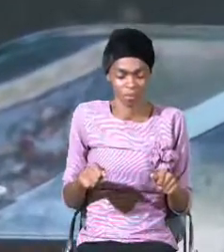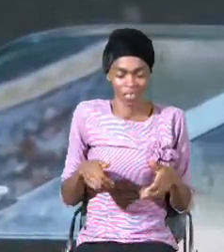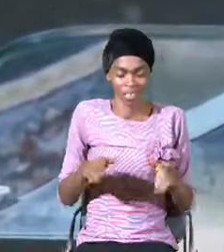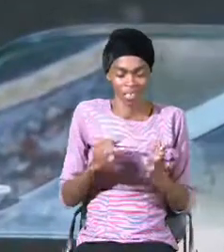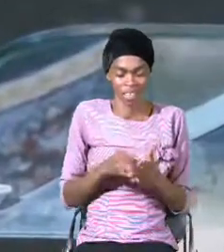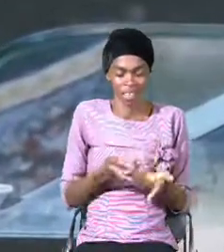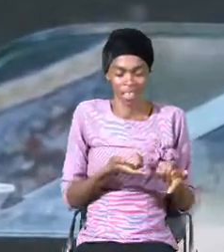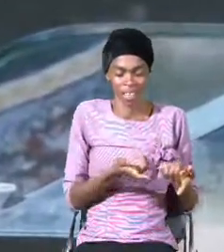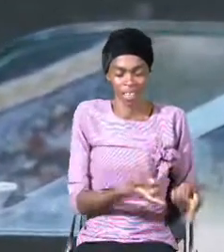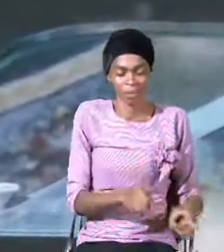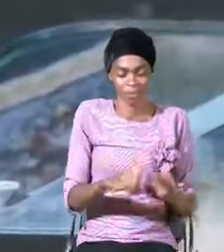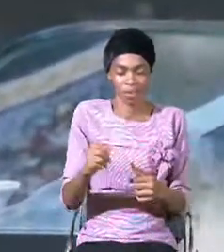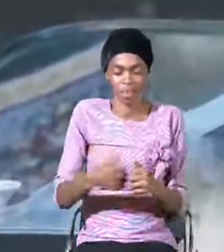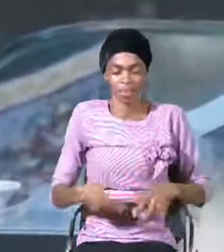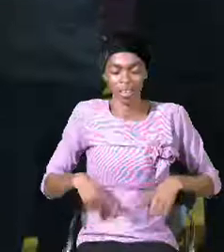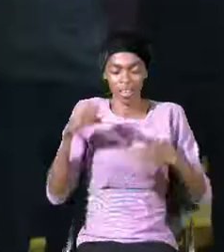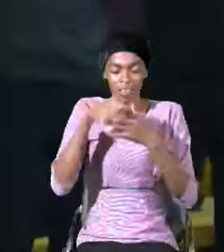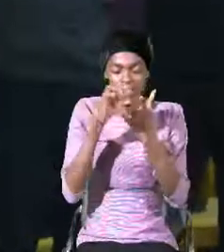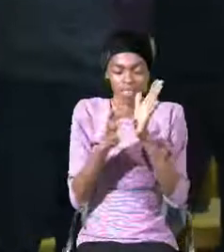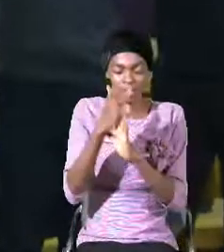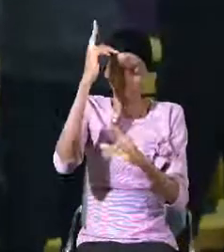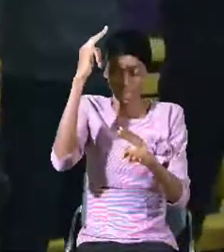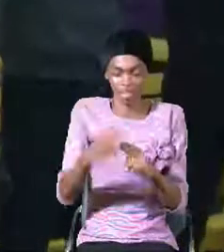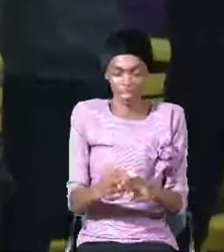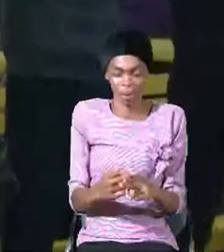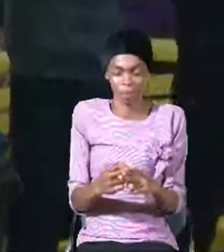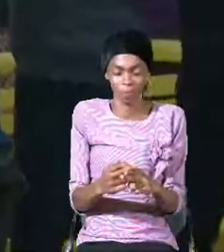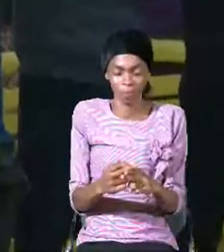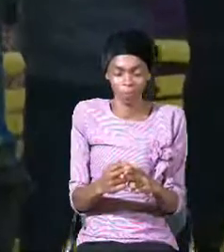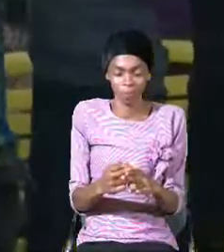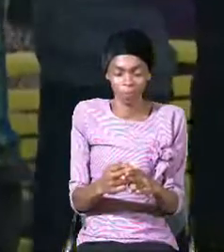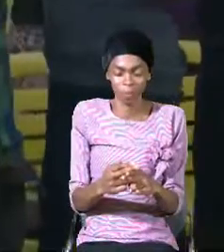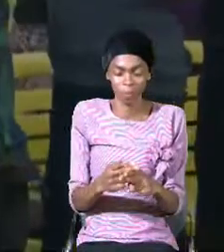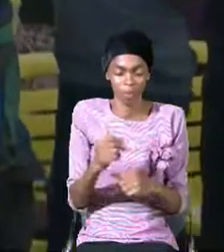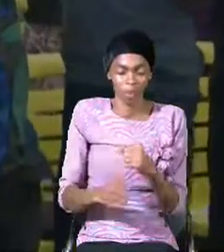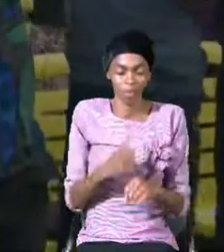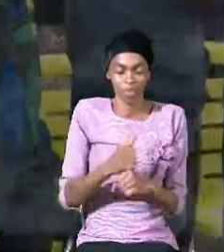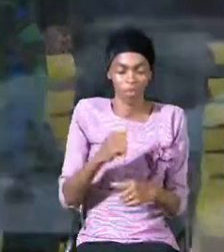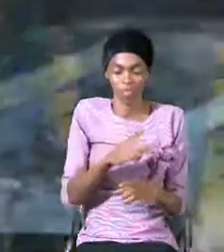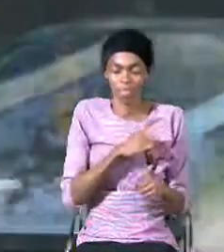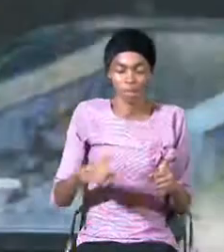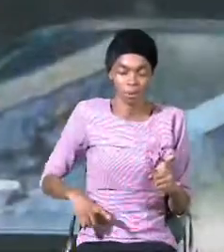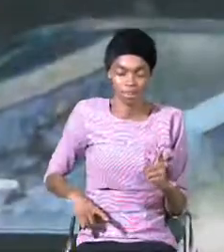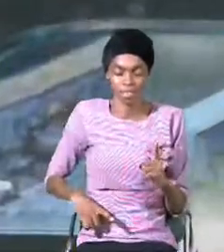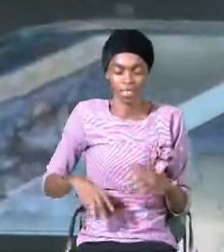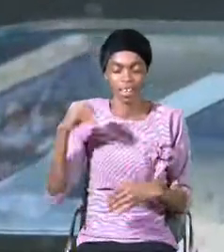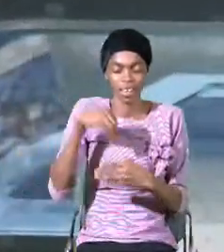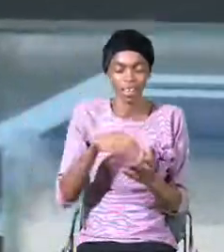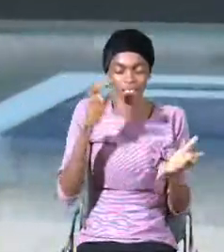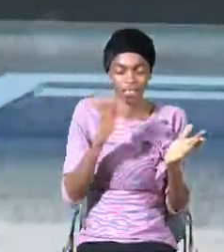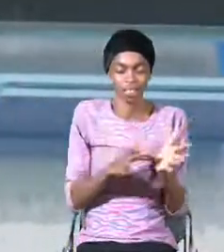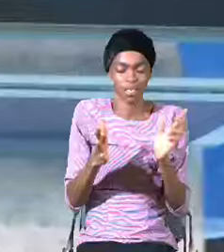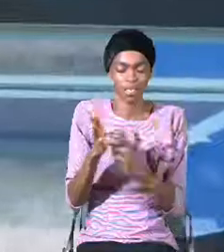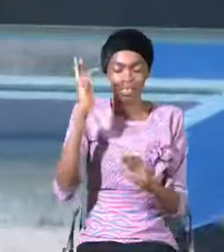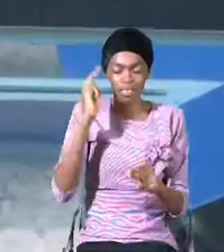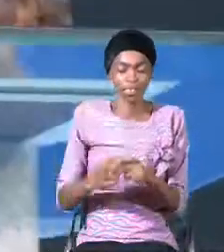Qu'il en soit ainsi pour chaque vie, au nom de Jésus. Confirme le Seigneur. Au